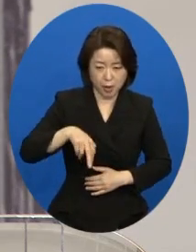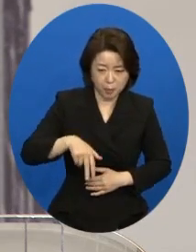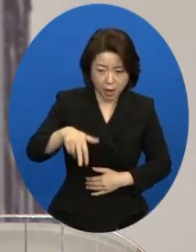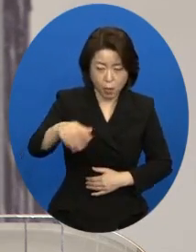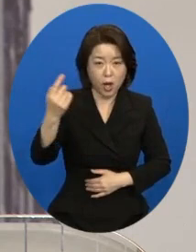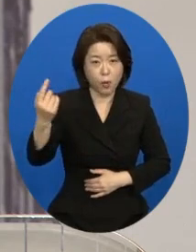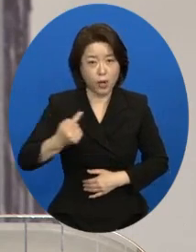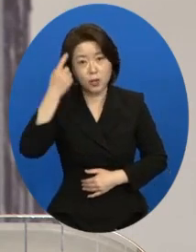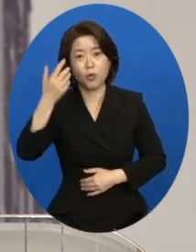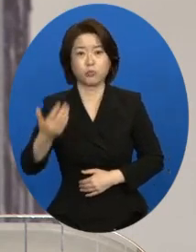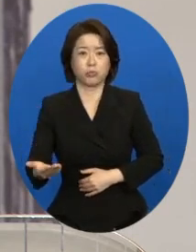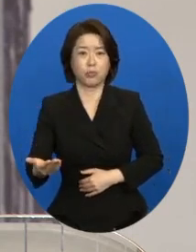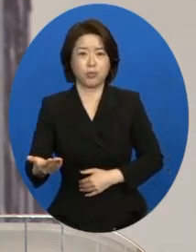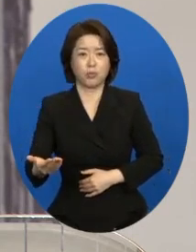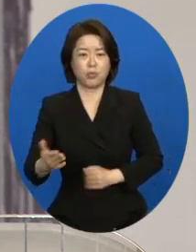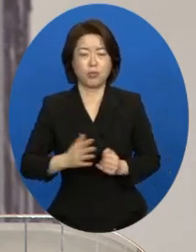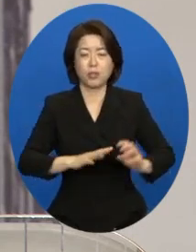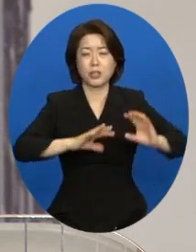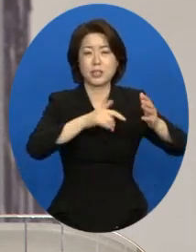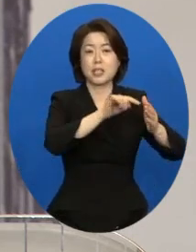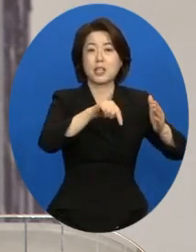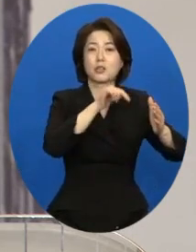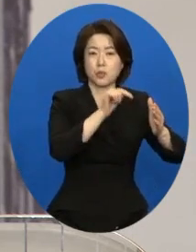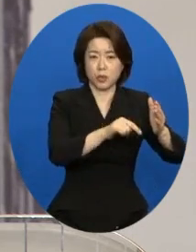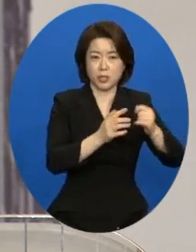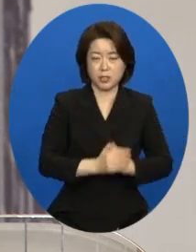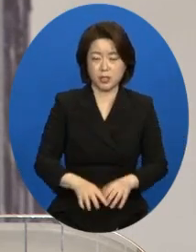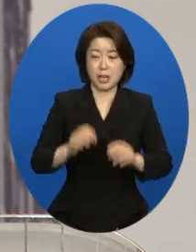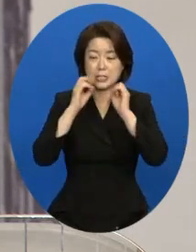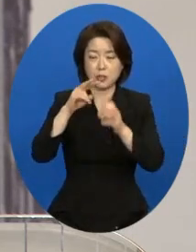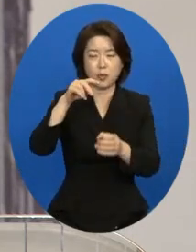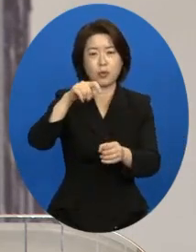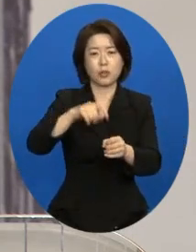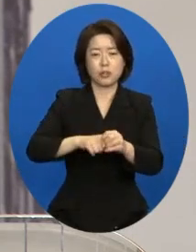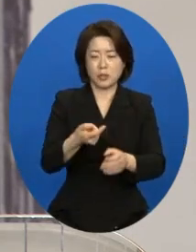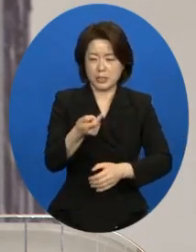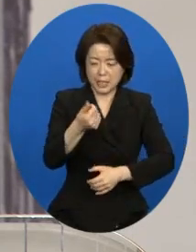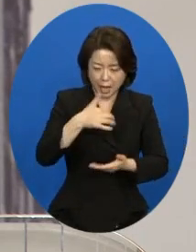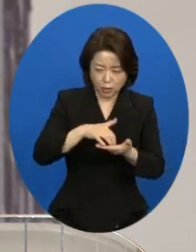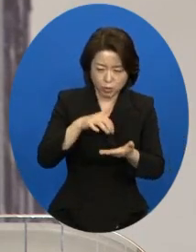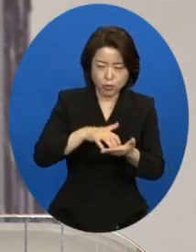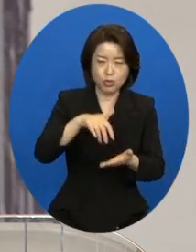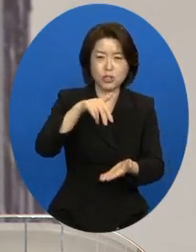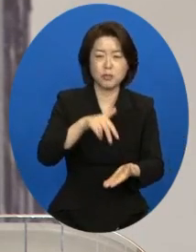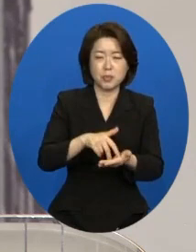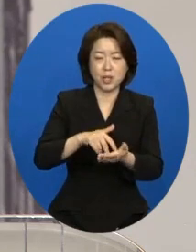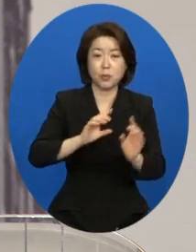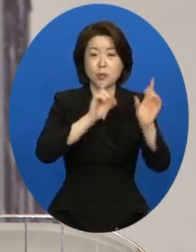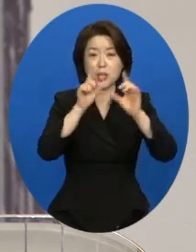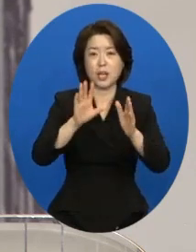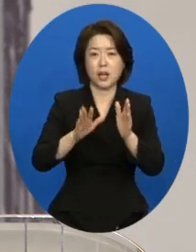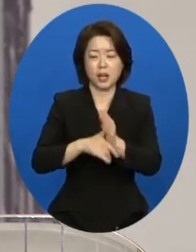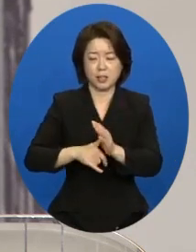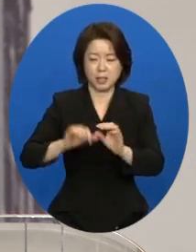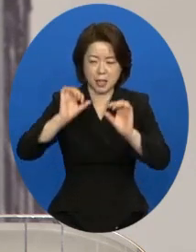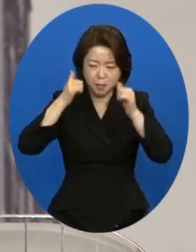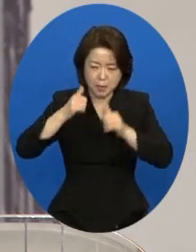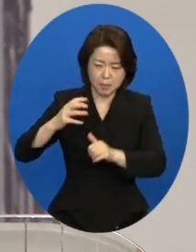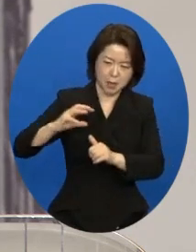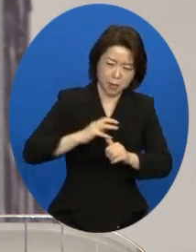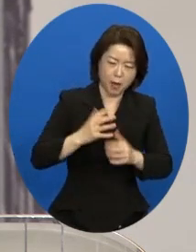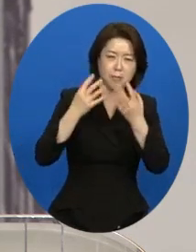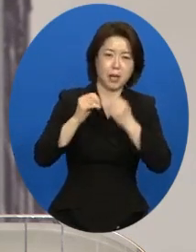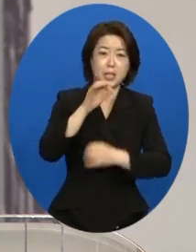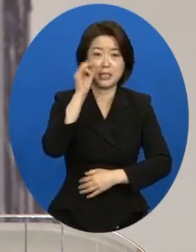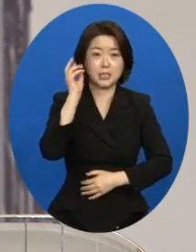것입니다. 세속도시 안에서 여러분 성교적 소수로 살아갈 때 많은 조롱과 핍박이 있으실 겁니다. 과연